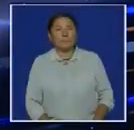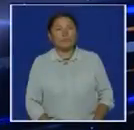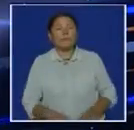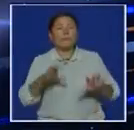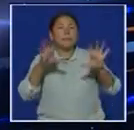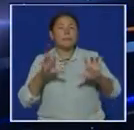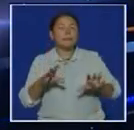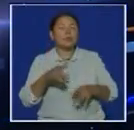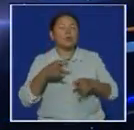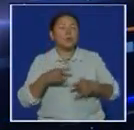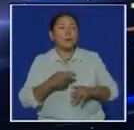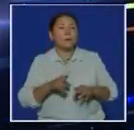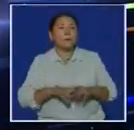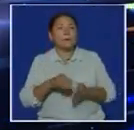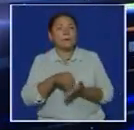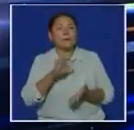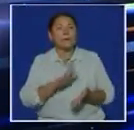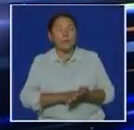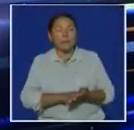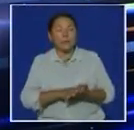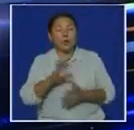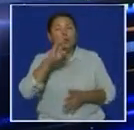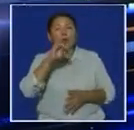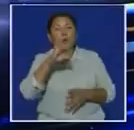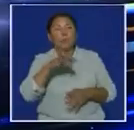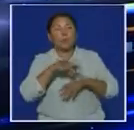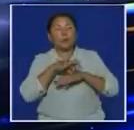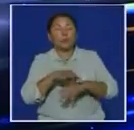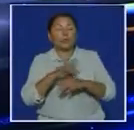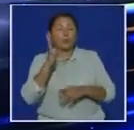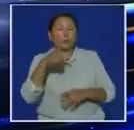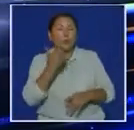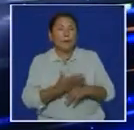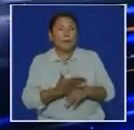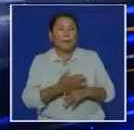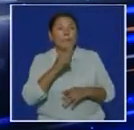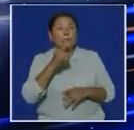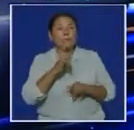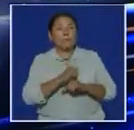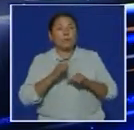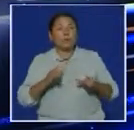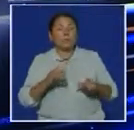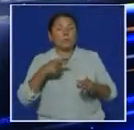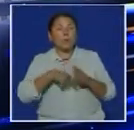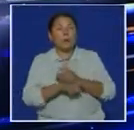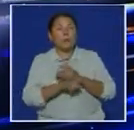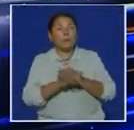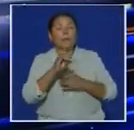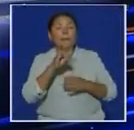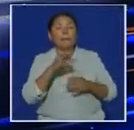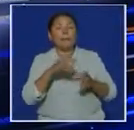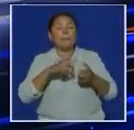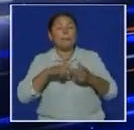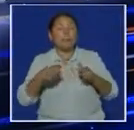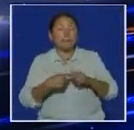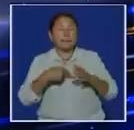Заңды тұлғаларды тіркеуді азаматтарға арналған үкімет жүргізетін болады. Бизнес ортаны дамыту және сауда қызметін реттеу мәселелері